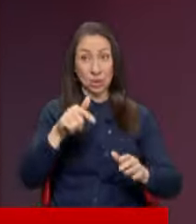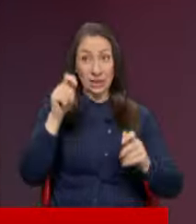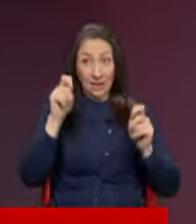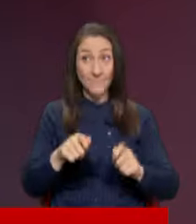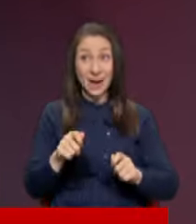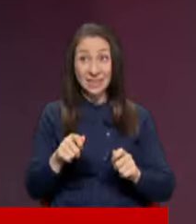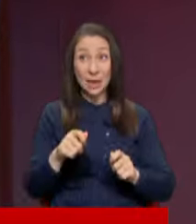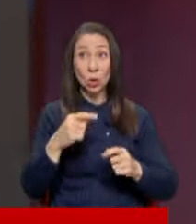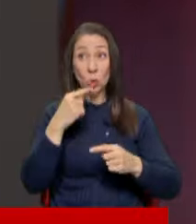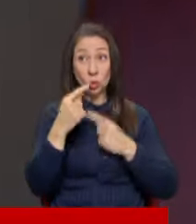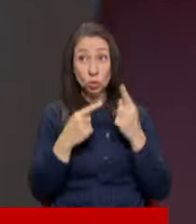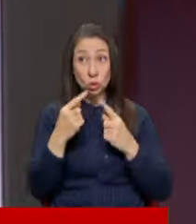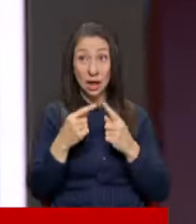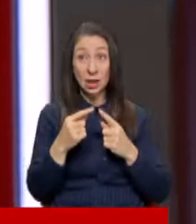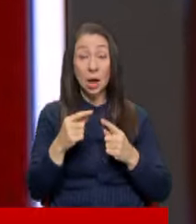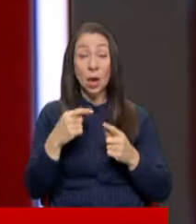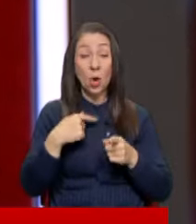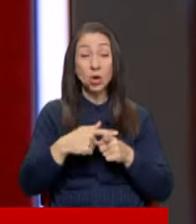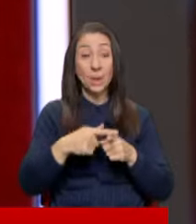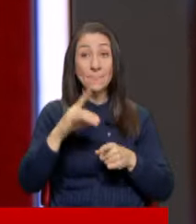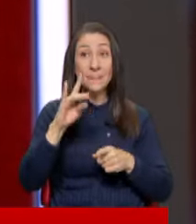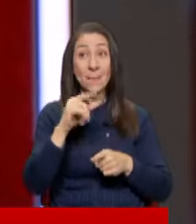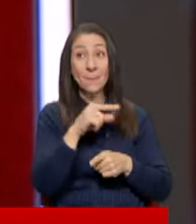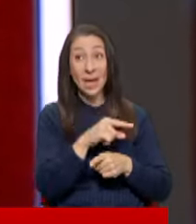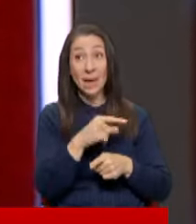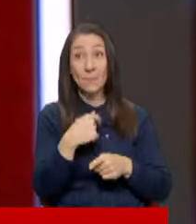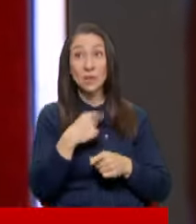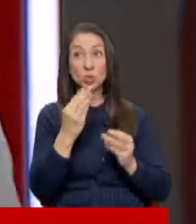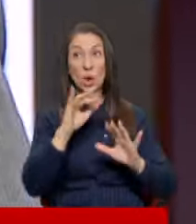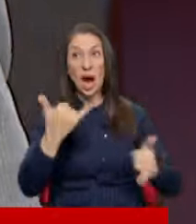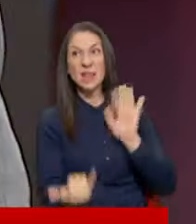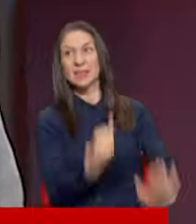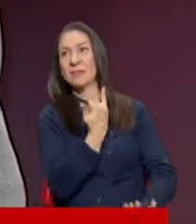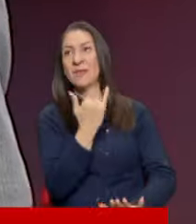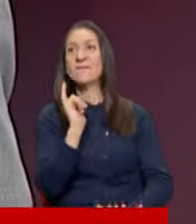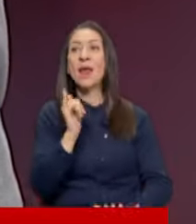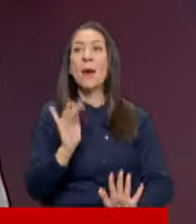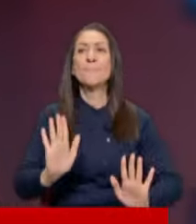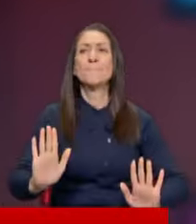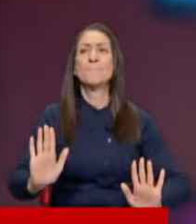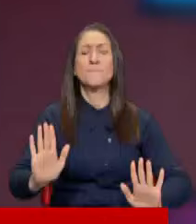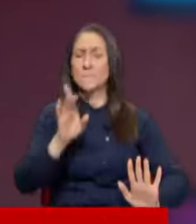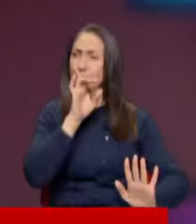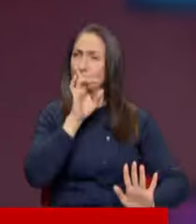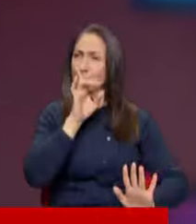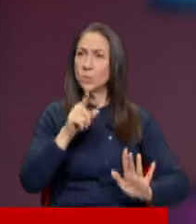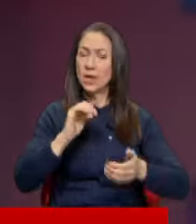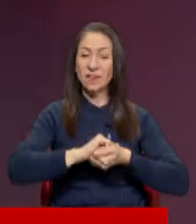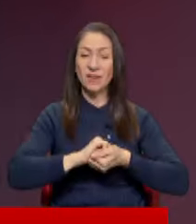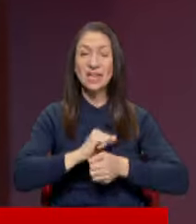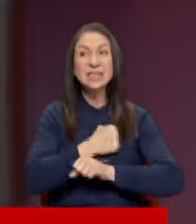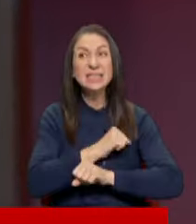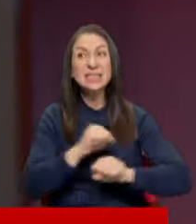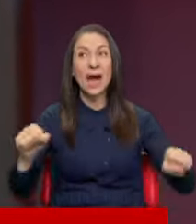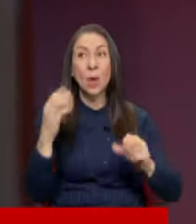gerçekleştirir ve konuşursak ortağım Milliyetçi Hareket Partisi bana çok sert tepki gösterir ben bu ittifaktan büyük